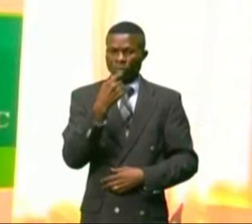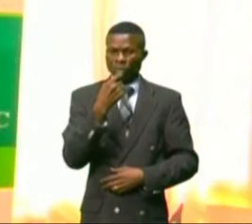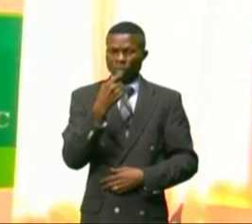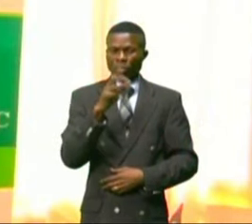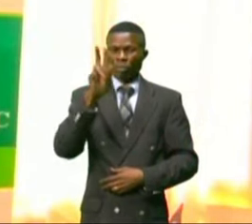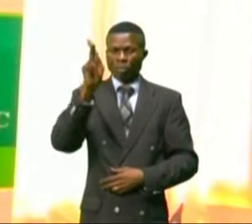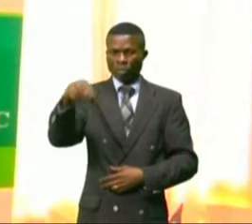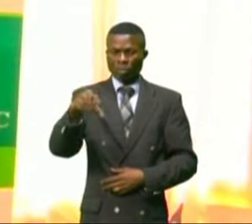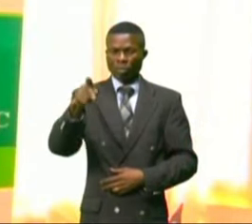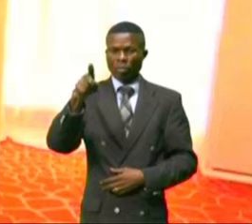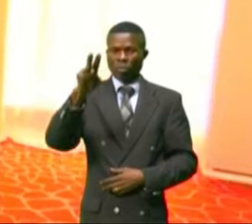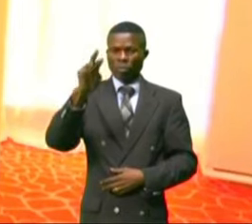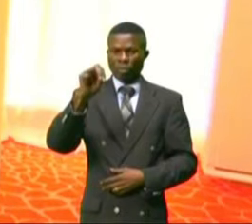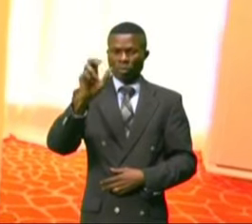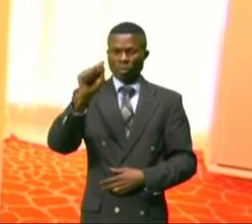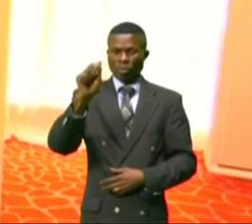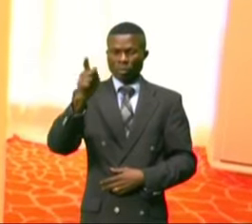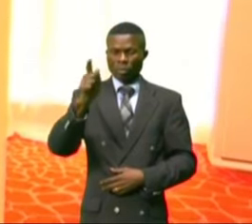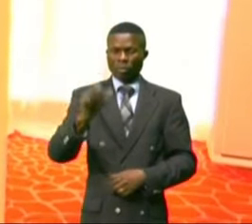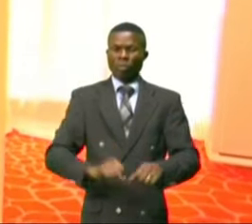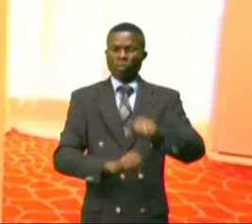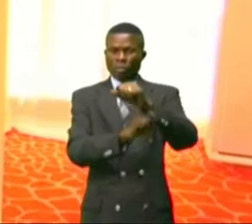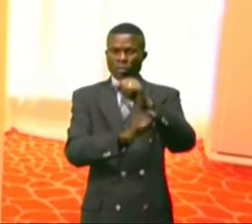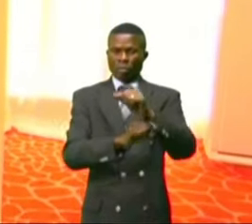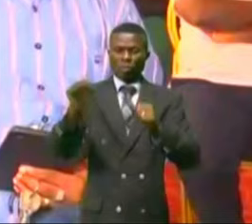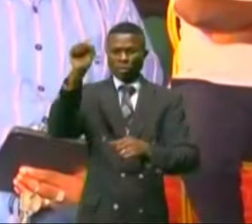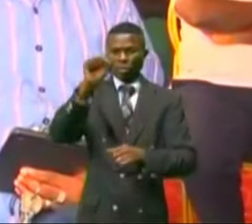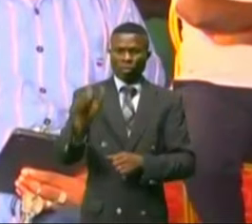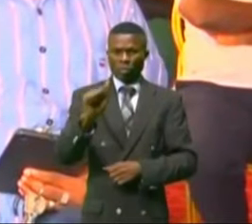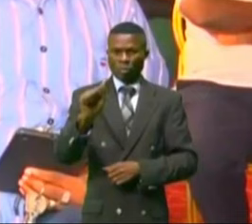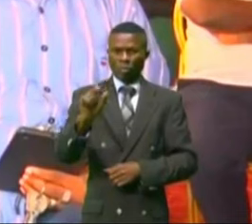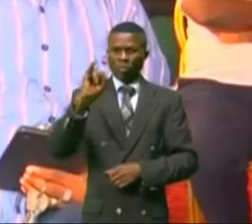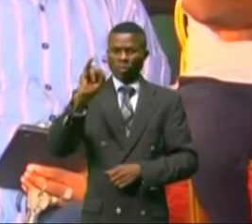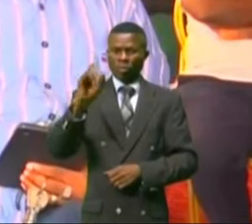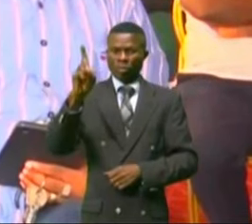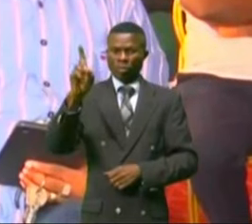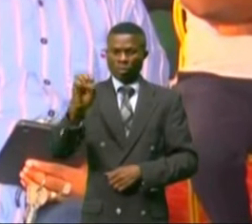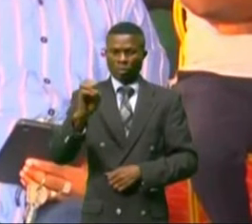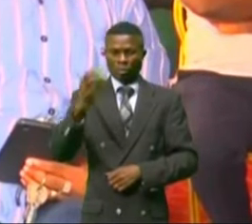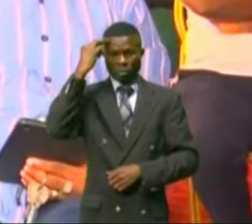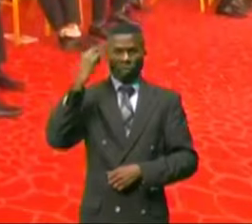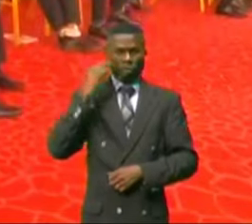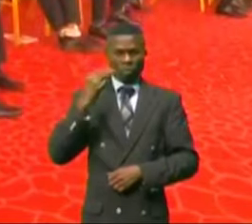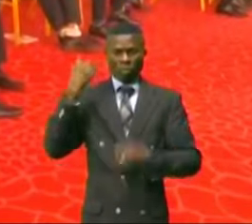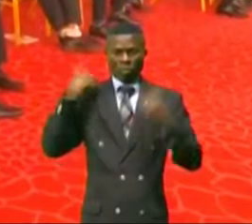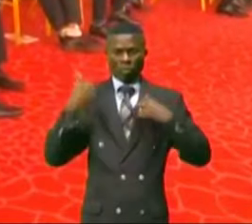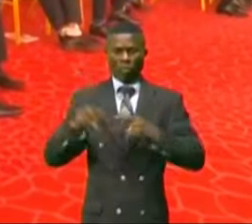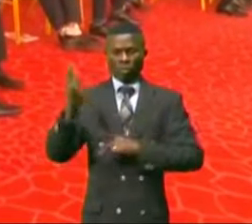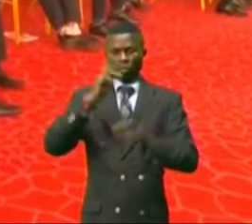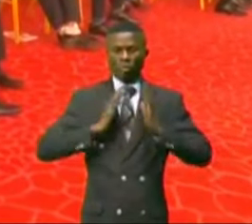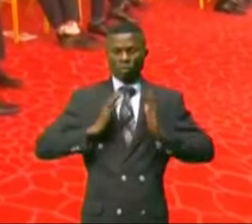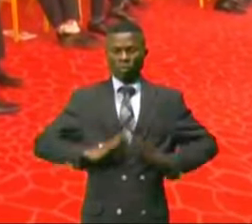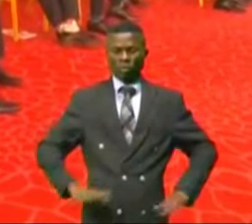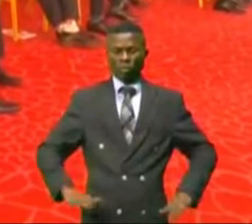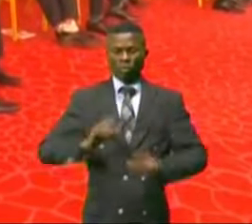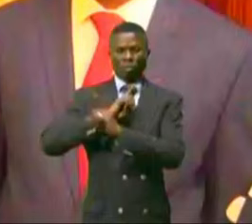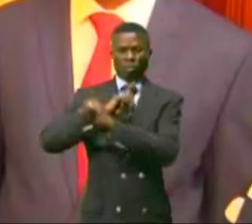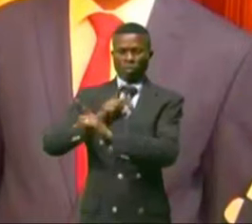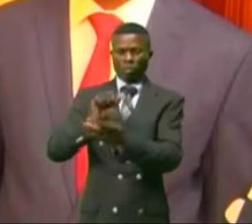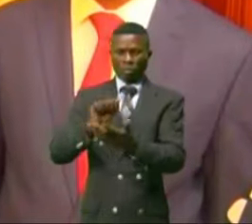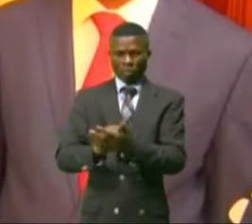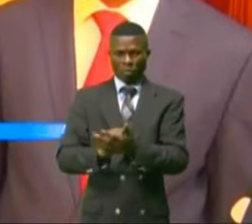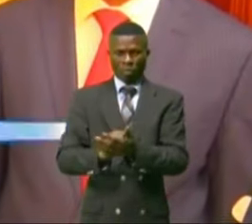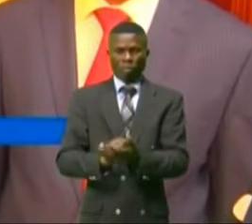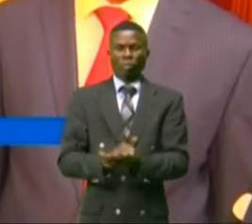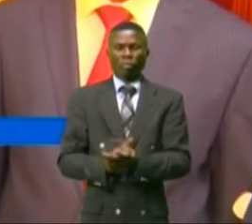PNAM, financé par Prosani USAID et approuvé par le ministère de la Santé publique, Hygiène et Prévention. La couverture